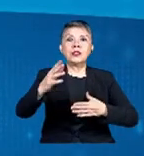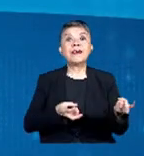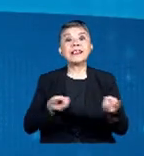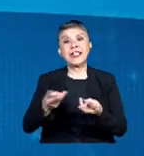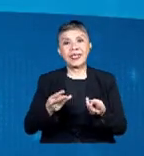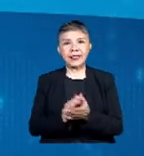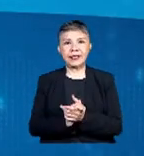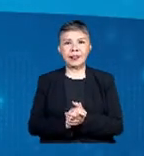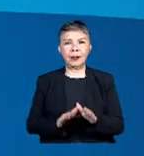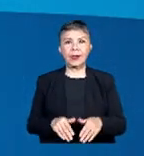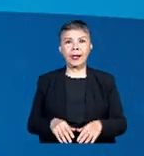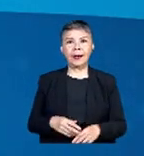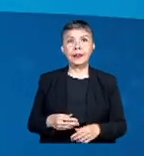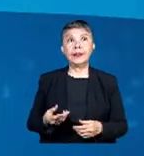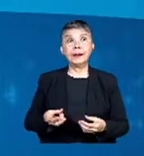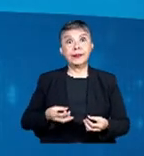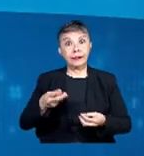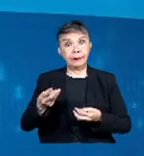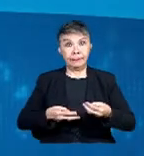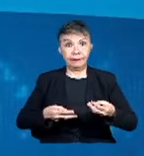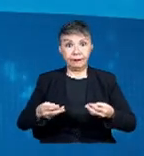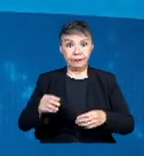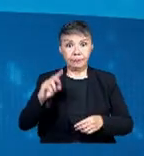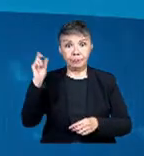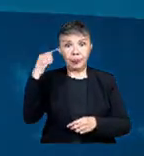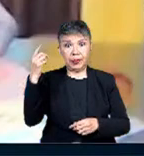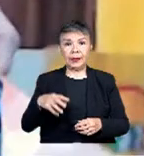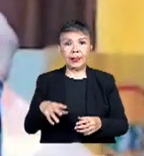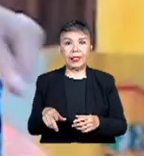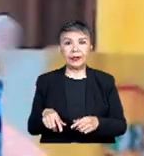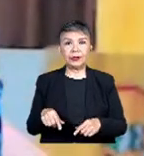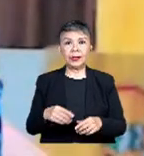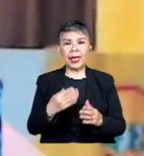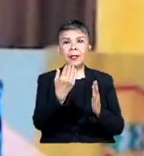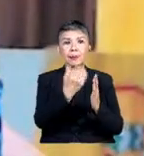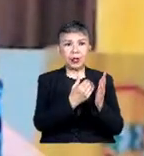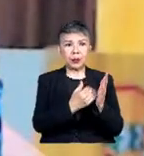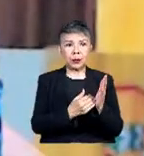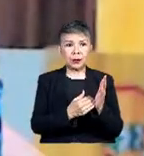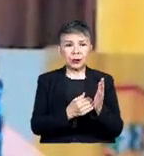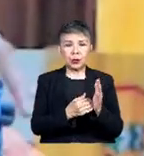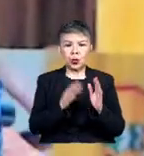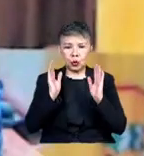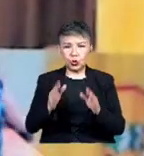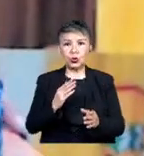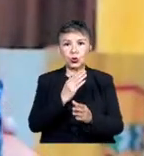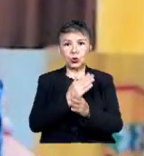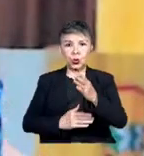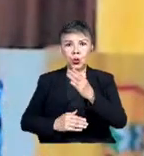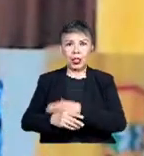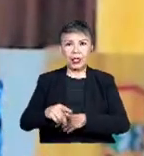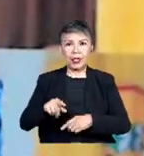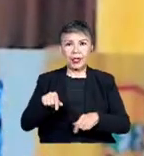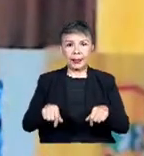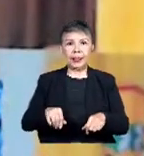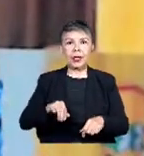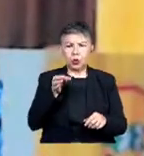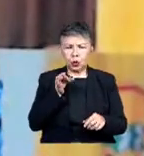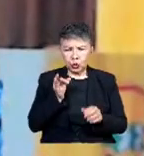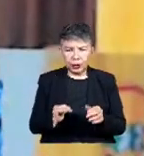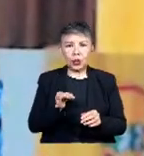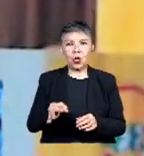Ya, pemerintah Kota Jayapura punya peraturan terhadap disabilitas yang ada di Kota